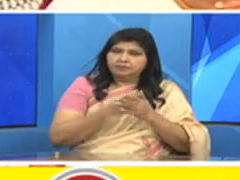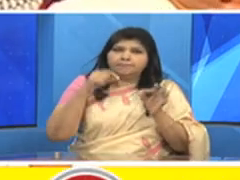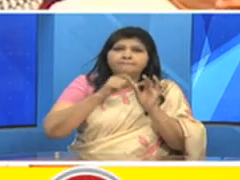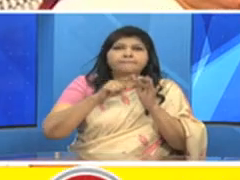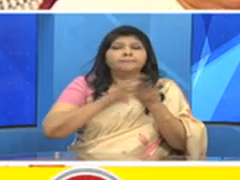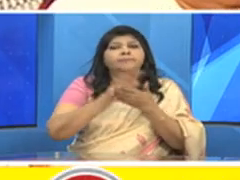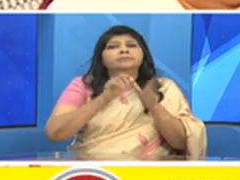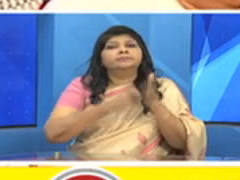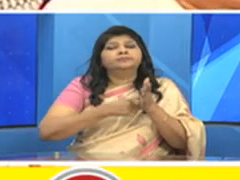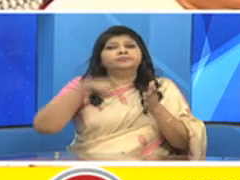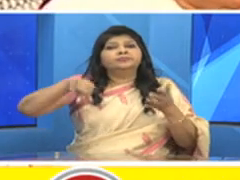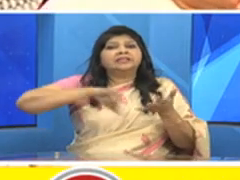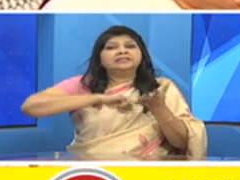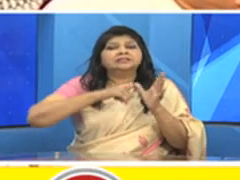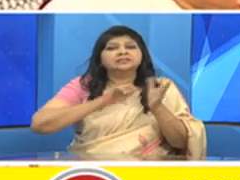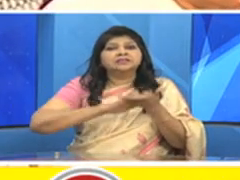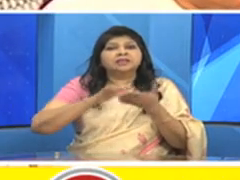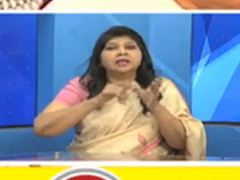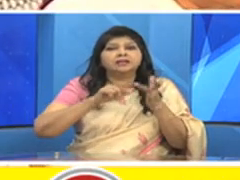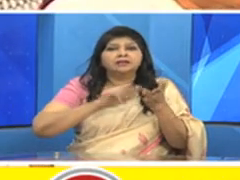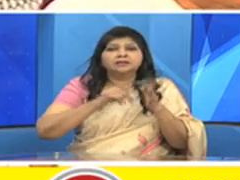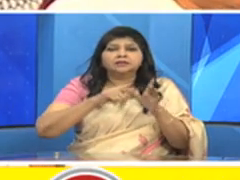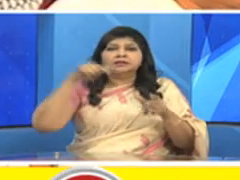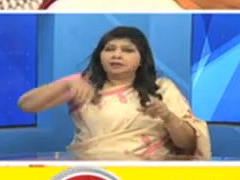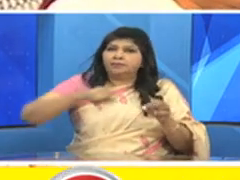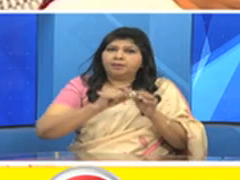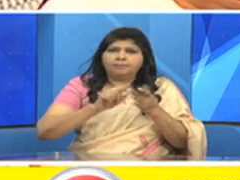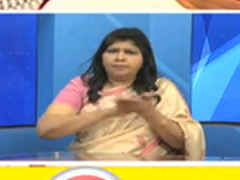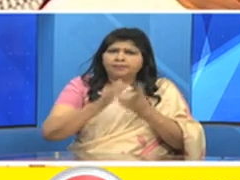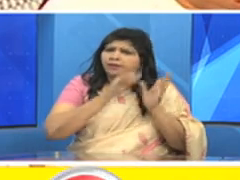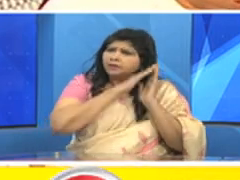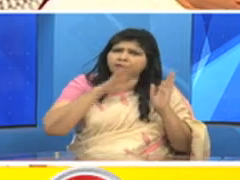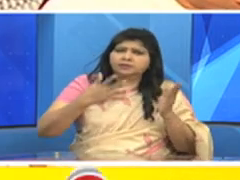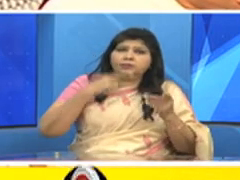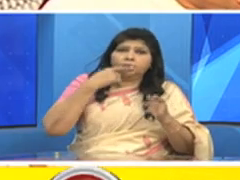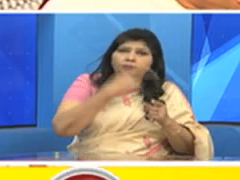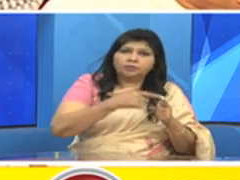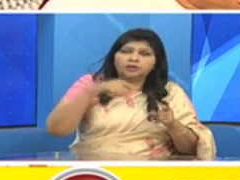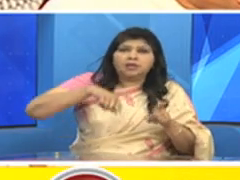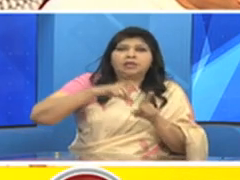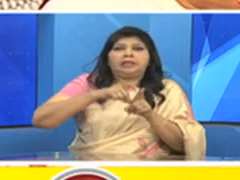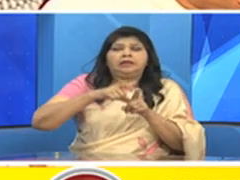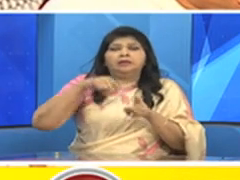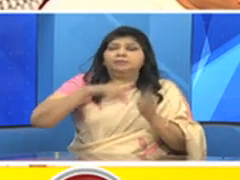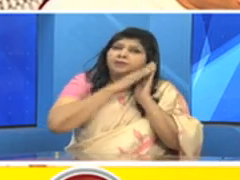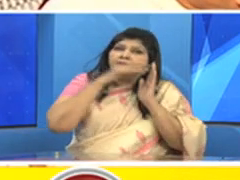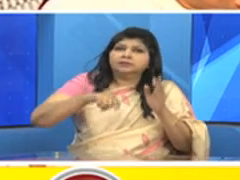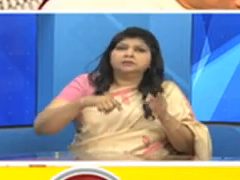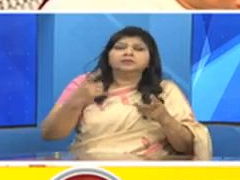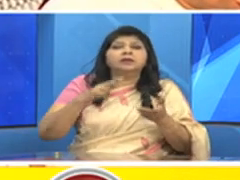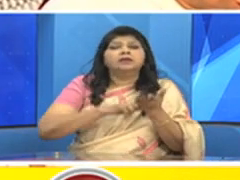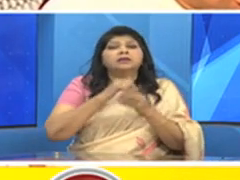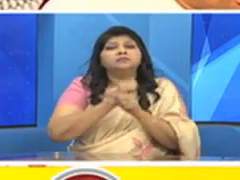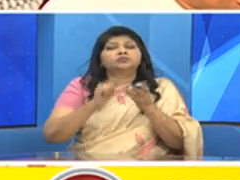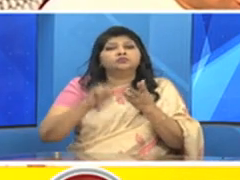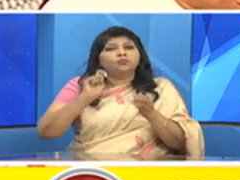के श्रीमान शैलेश का। वैसे तो अभी वो बिहार में नहीं रहते हैं। उन्होंने बताया है कि वो दिल्ली में रहकर किसी एनजीओ